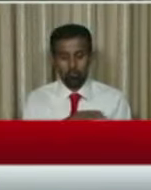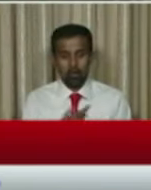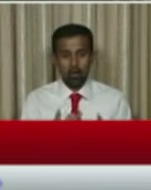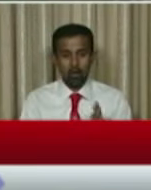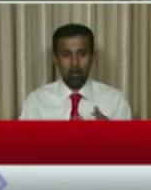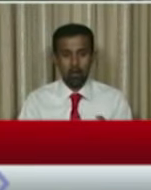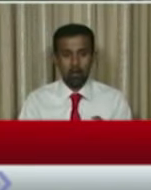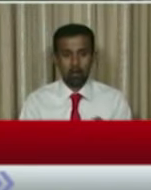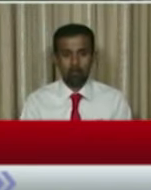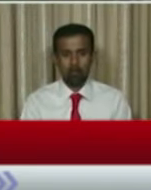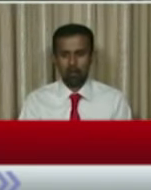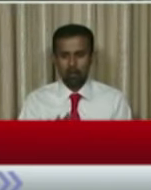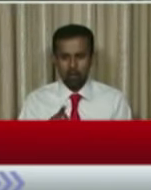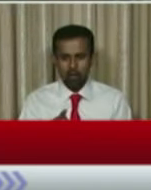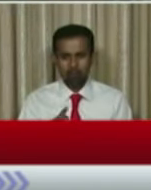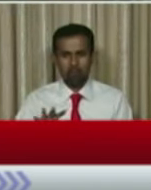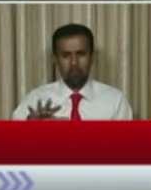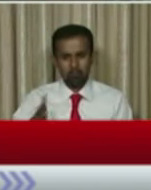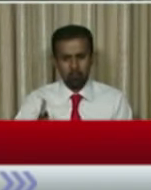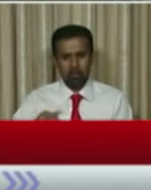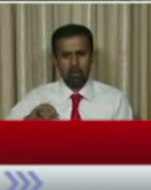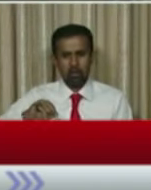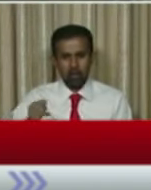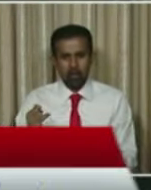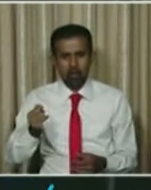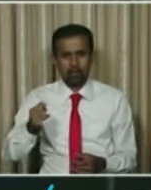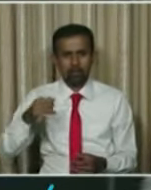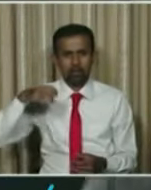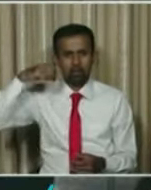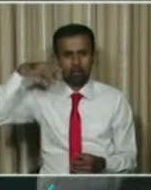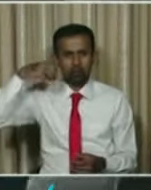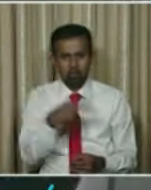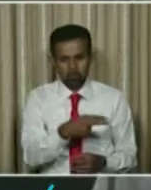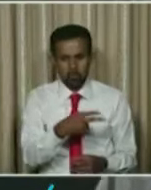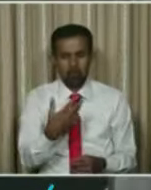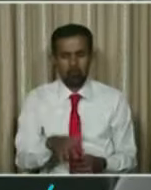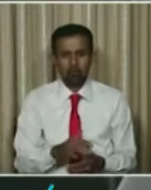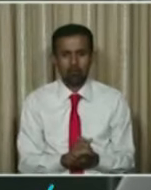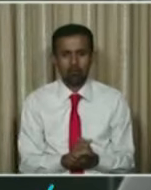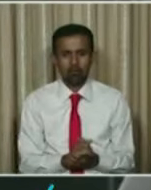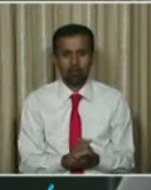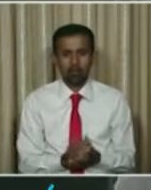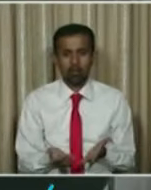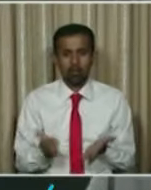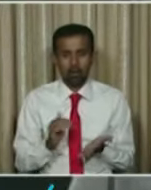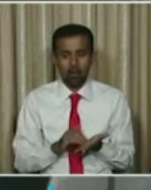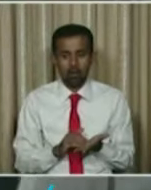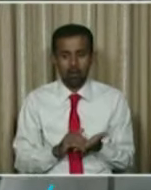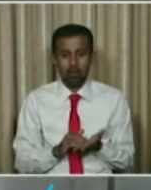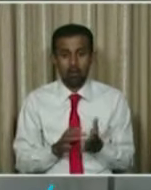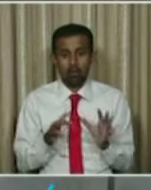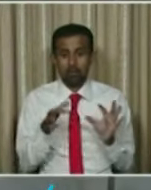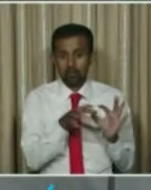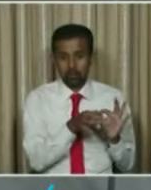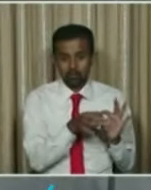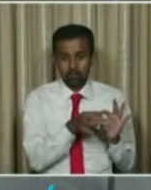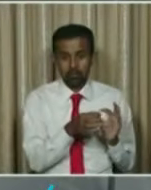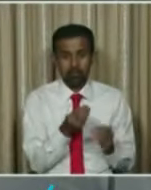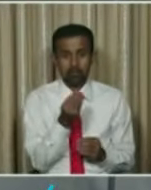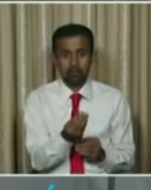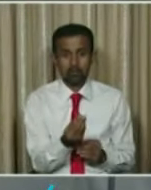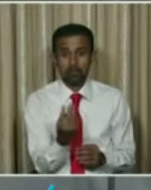රුපියල් 400ට 500ට 600ට වගේ විදුලිය විසන්ද කිරීම සිද්ධ වෙනවා. හැබැයි නැවත විදුලිය ලබා දීමේදී